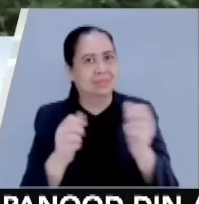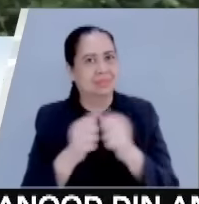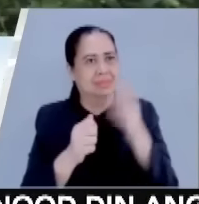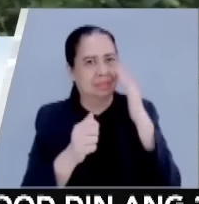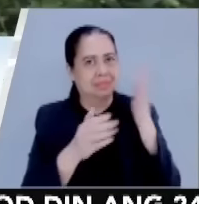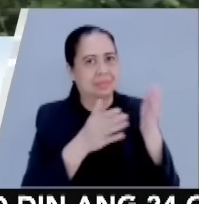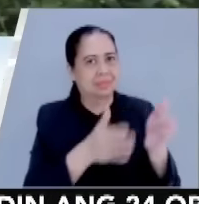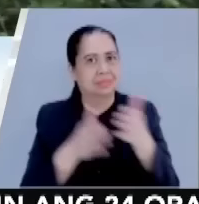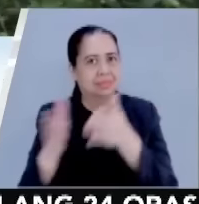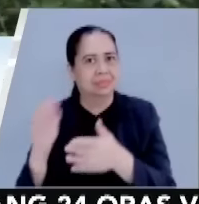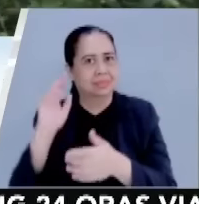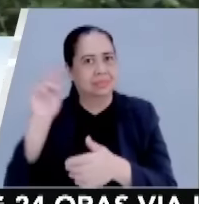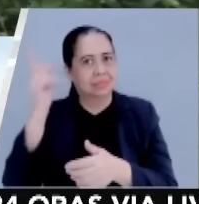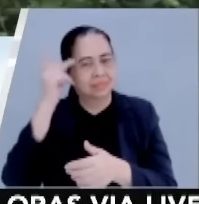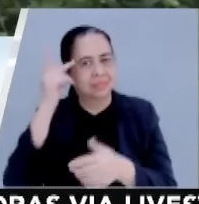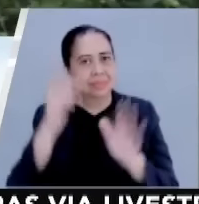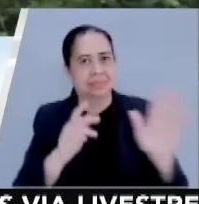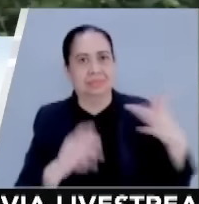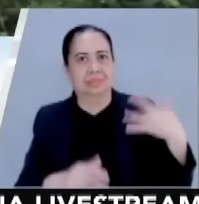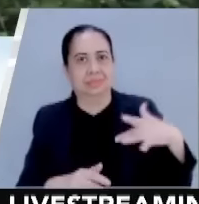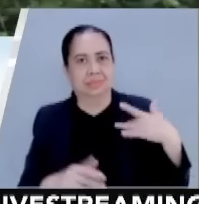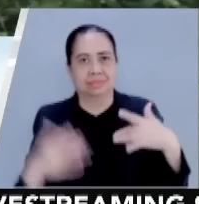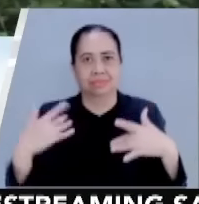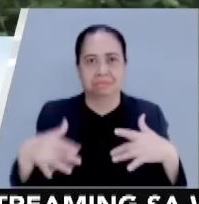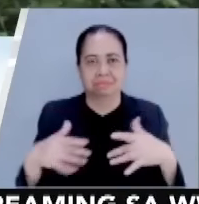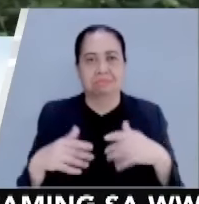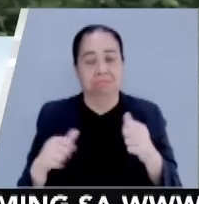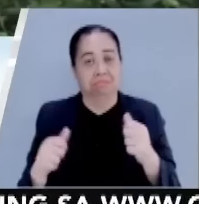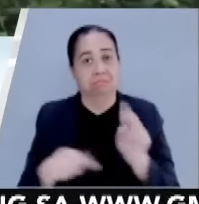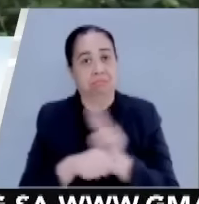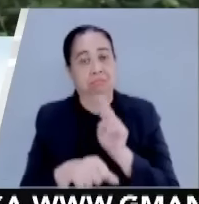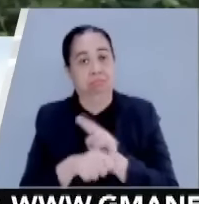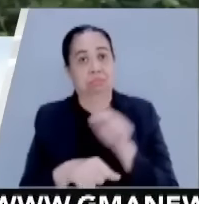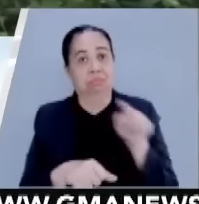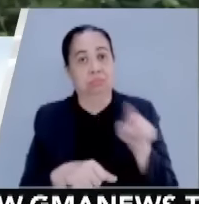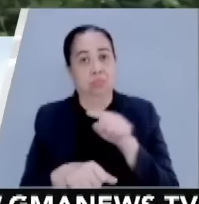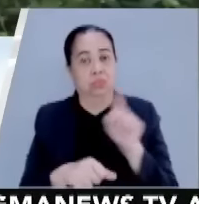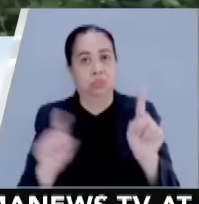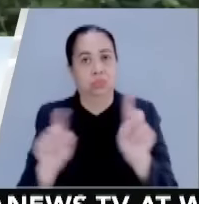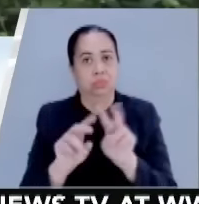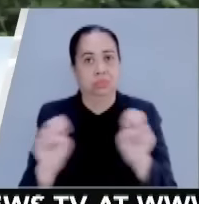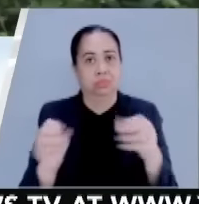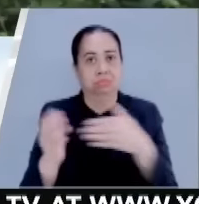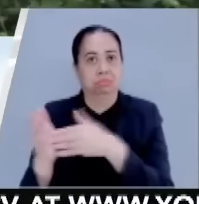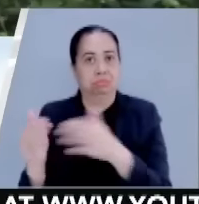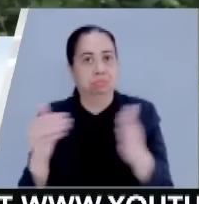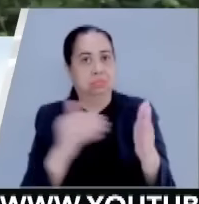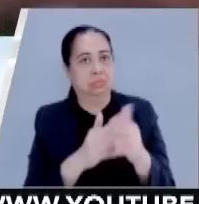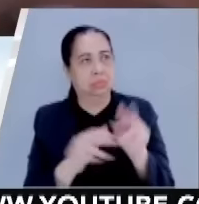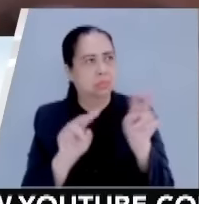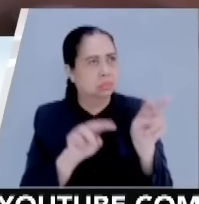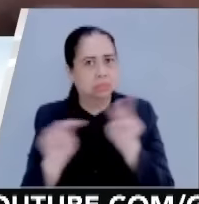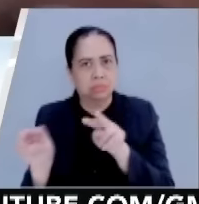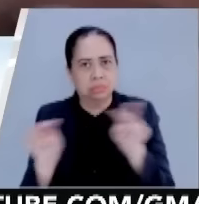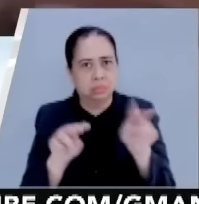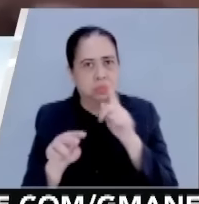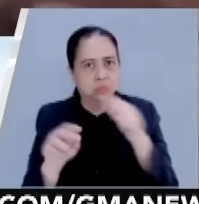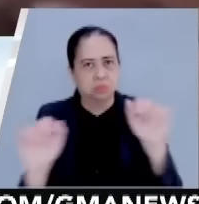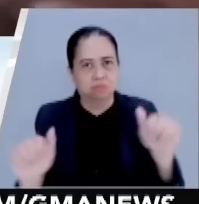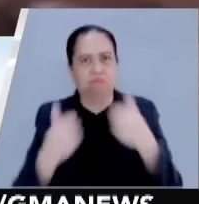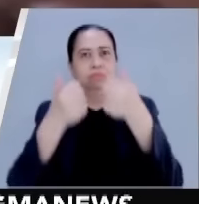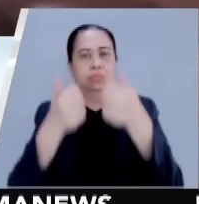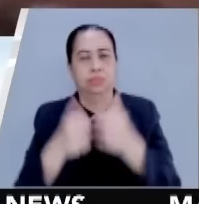politikal no, ng bawat kampo at magagamit ito ng isa laban dun sa kabila. So makikita mo talaga yung banggaan. Bagamat pareho